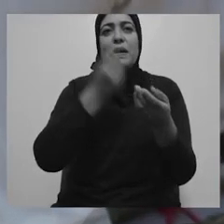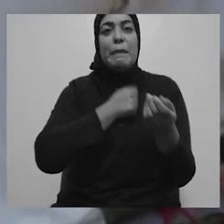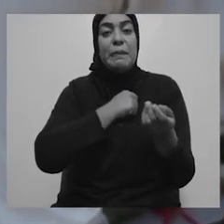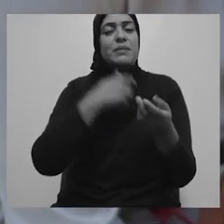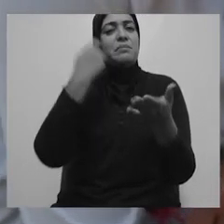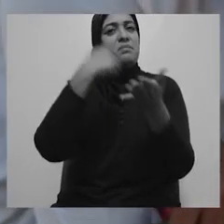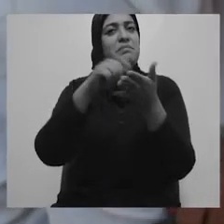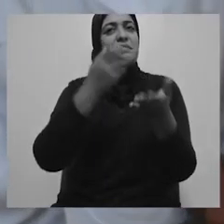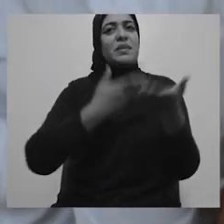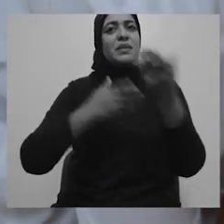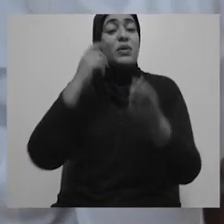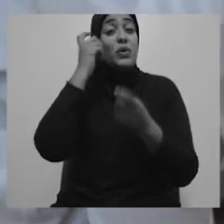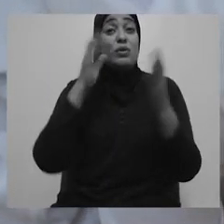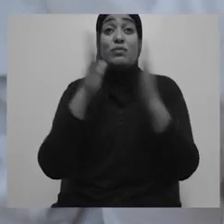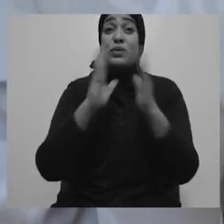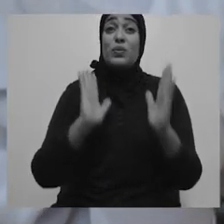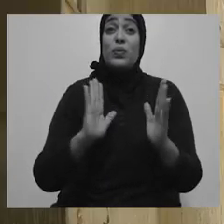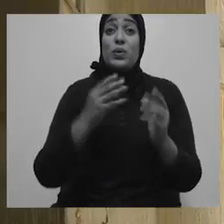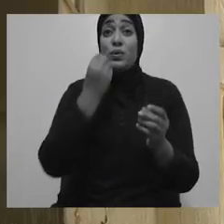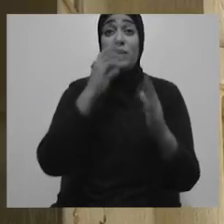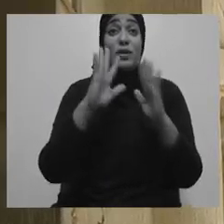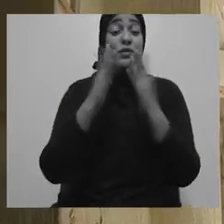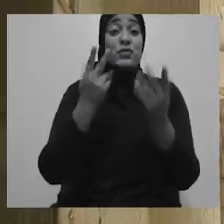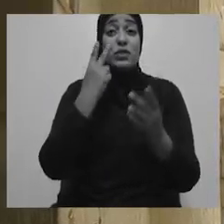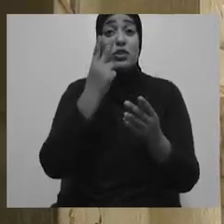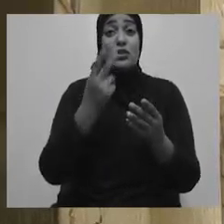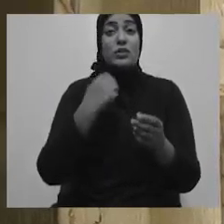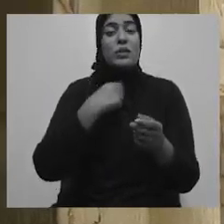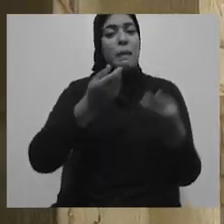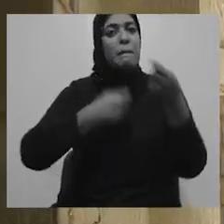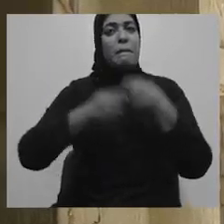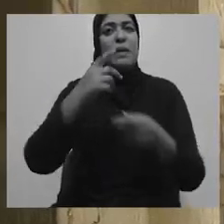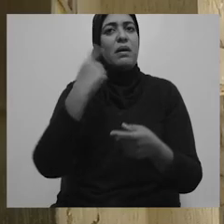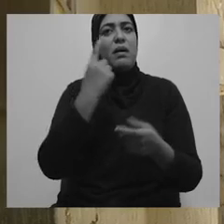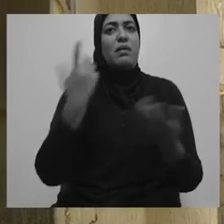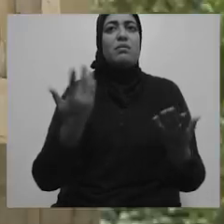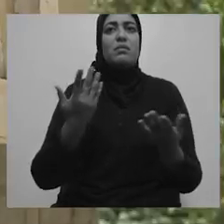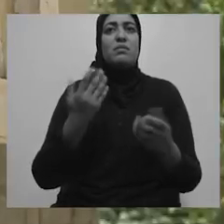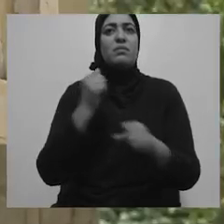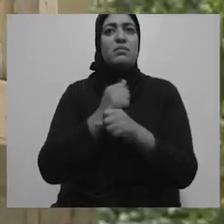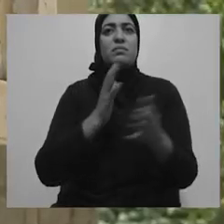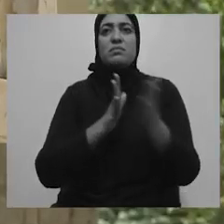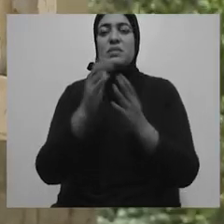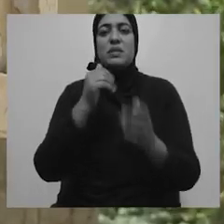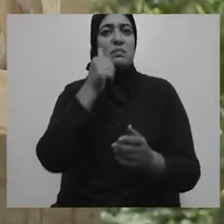qu'ils and i know who killed in